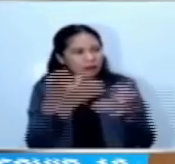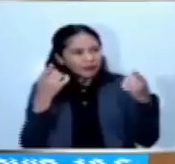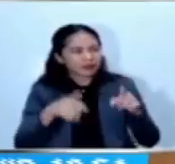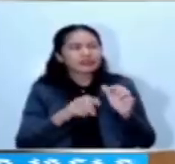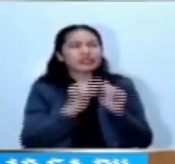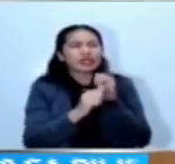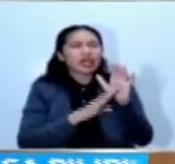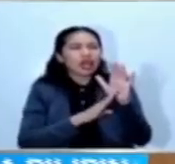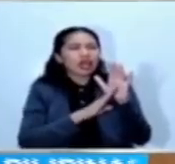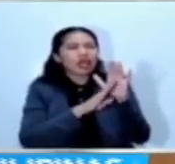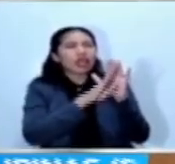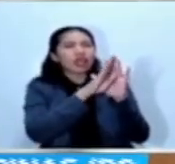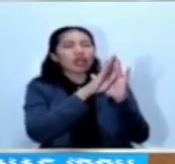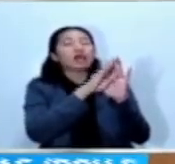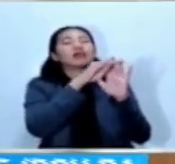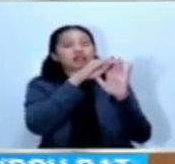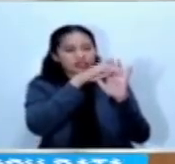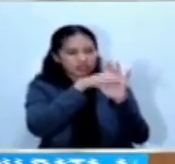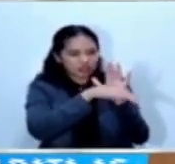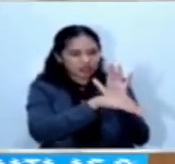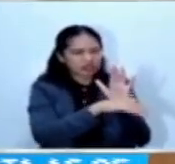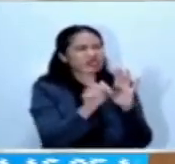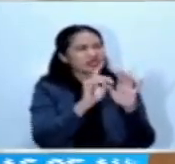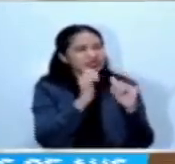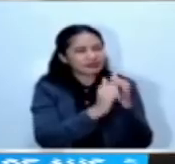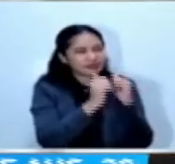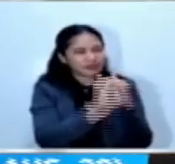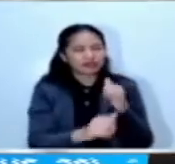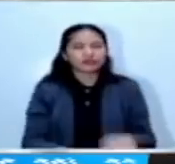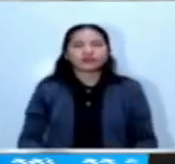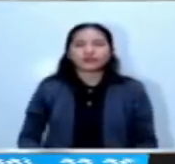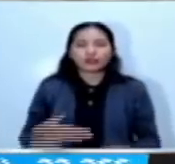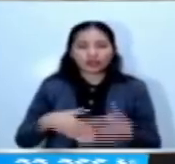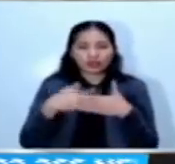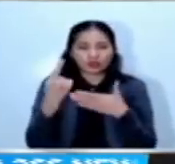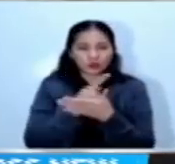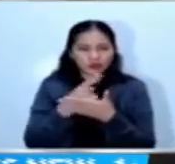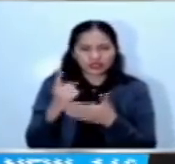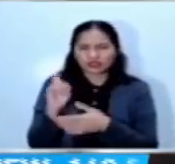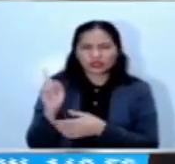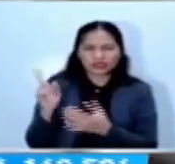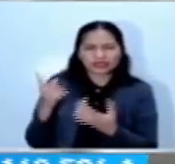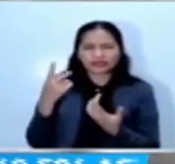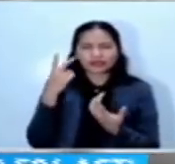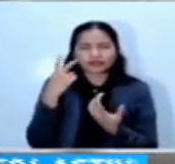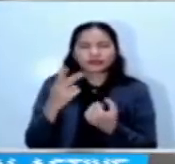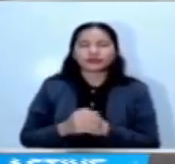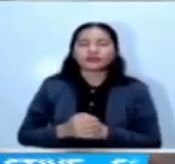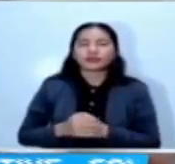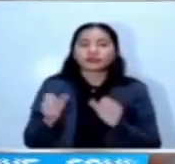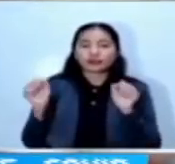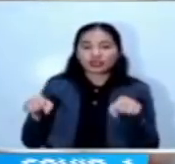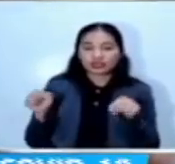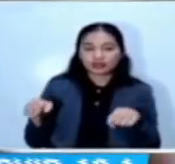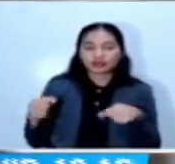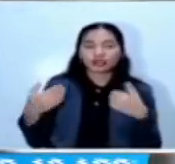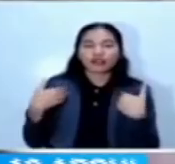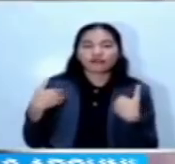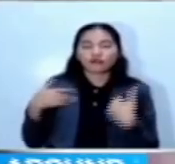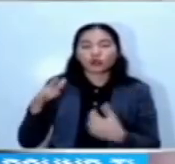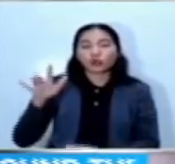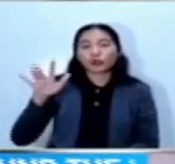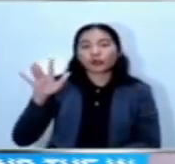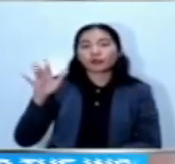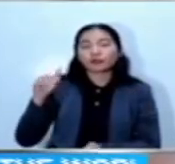tinitingnan natin for next week na bilang? Well, posibleng umabot ng 25,000